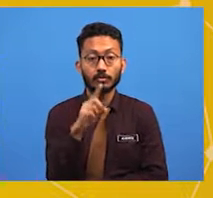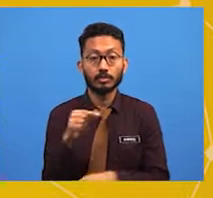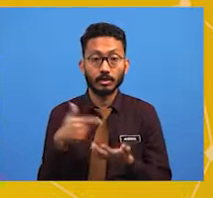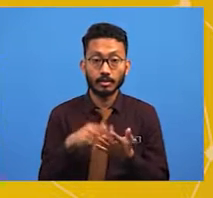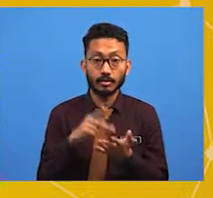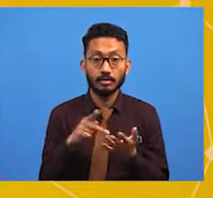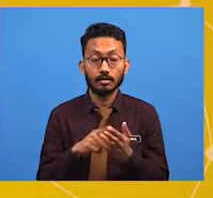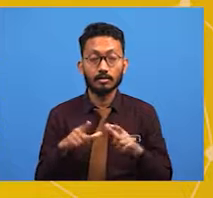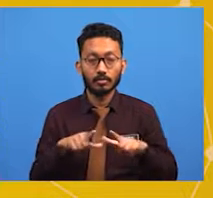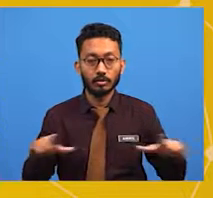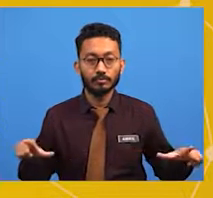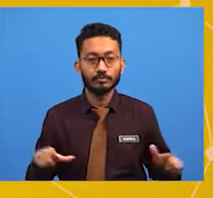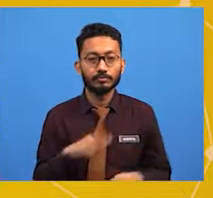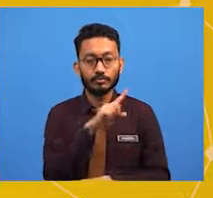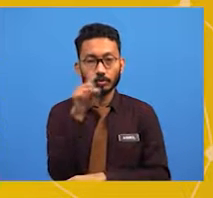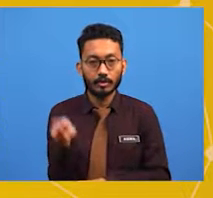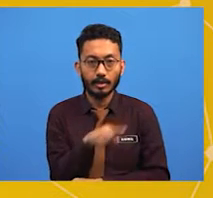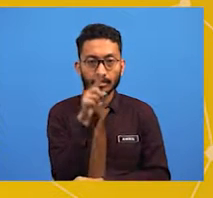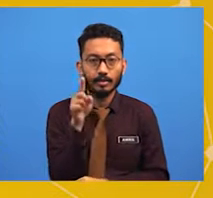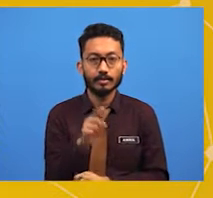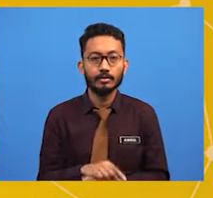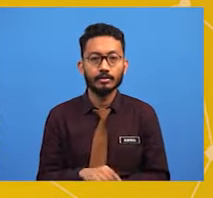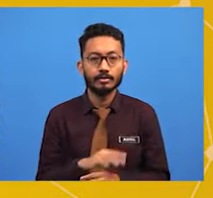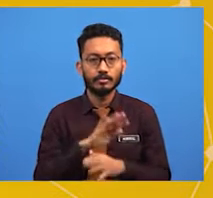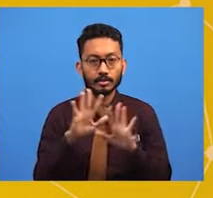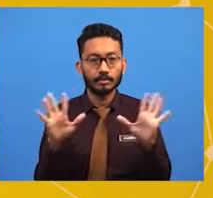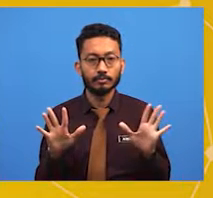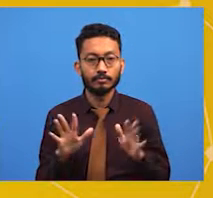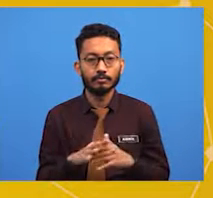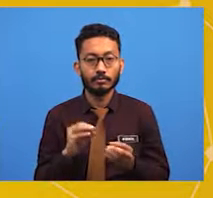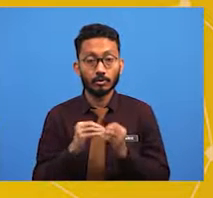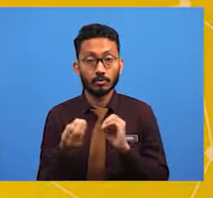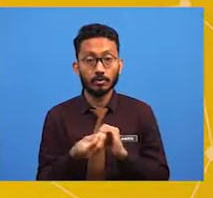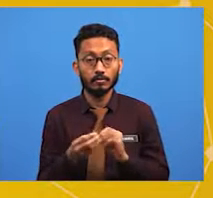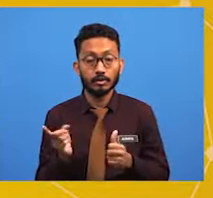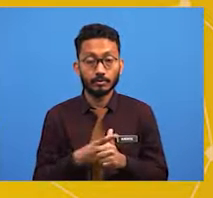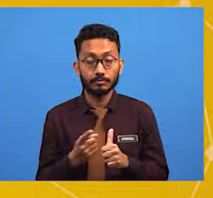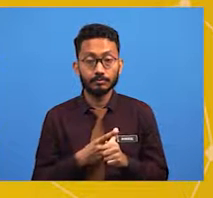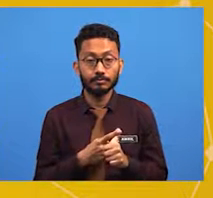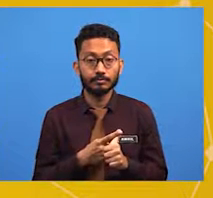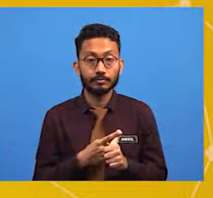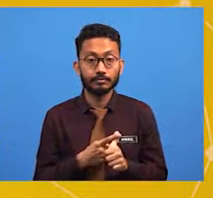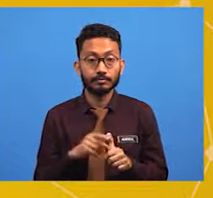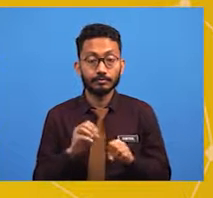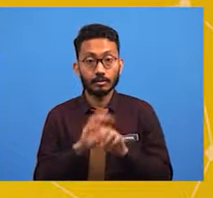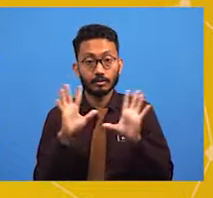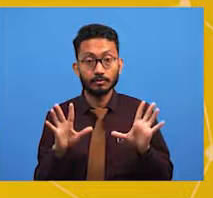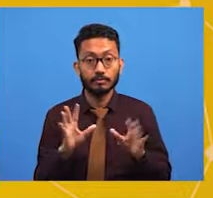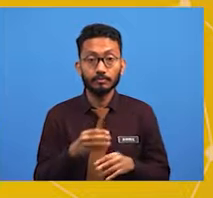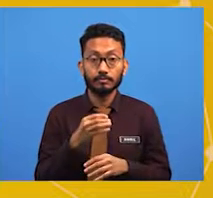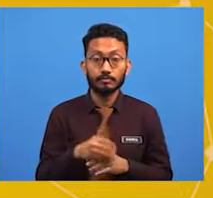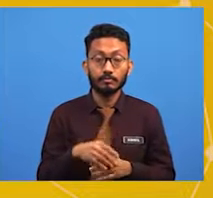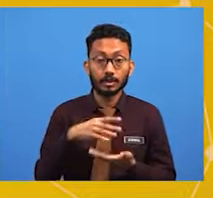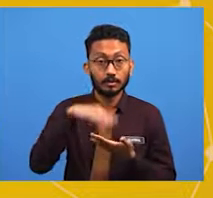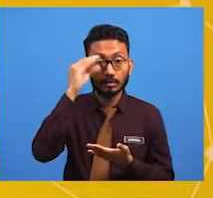bulatan. Penerangan bagi nombor. Pertama, pengisytiharan penggunaan